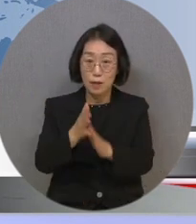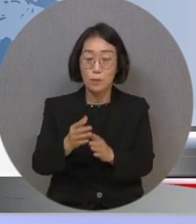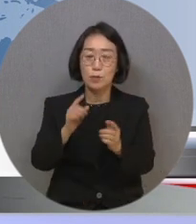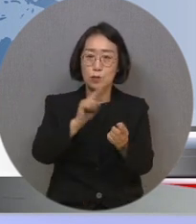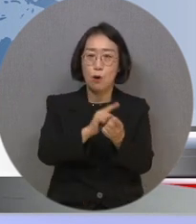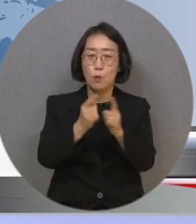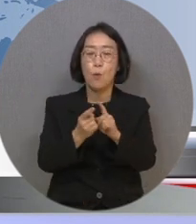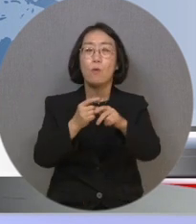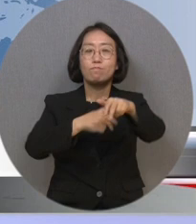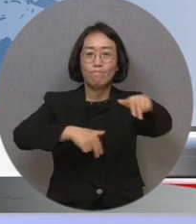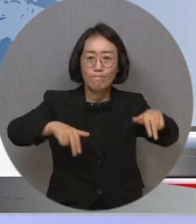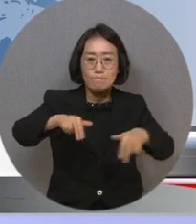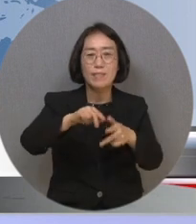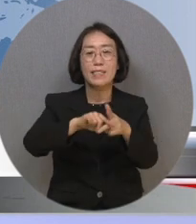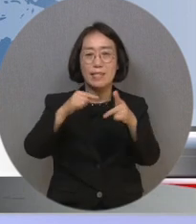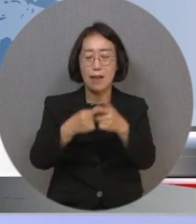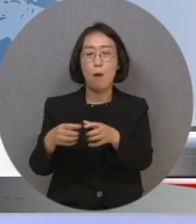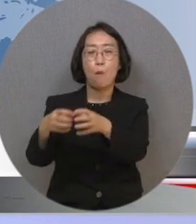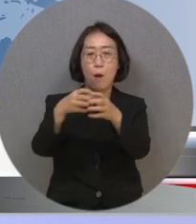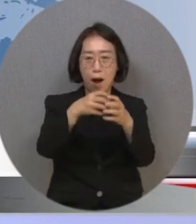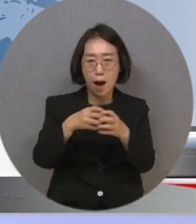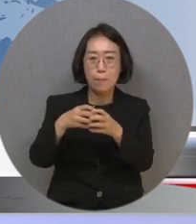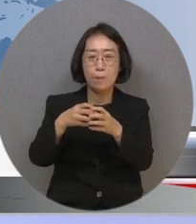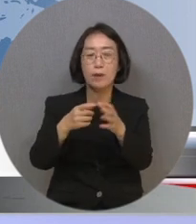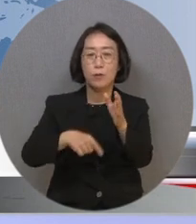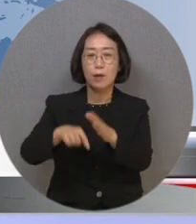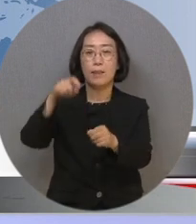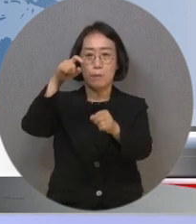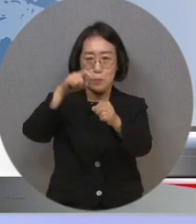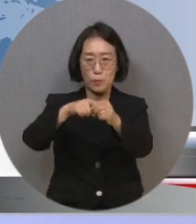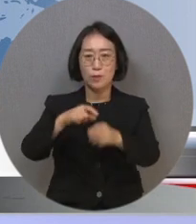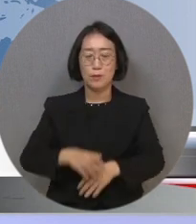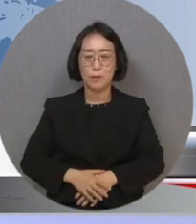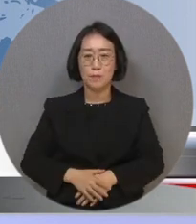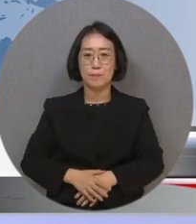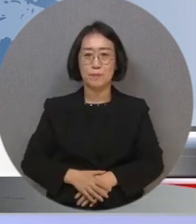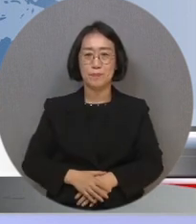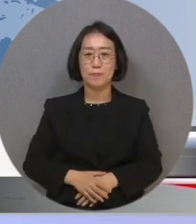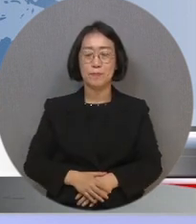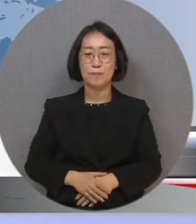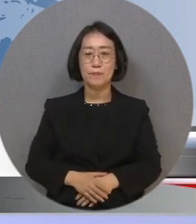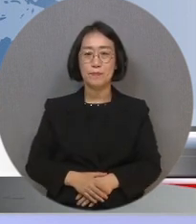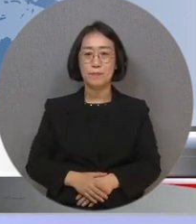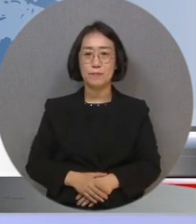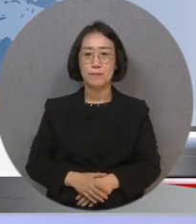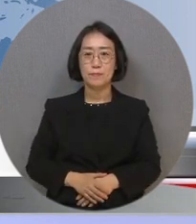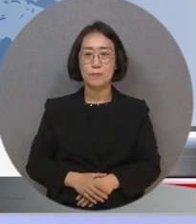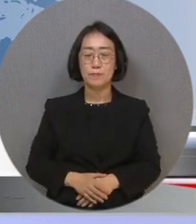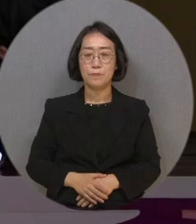서로를 이해하고 화합하는 시간을 만들고자 마련된 자리인데요. 정유정 기자입니다.